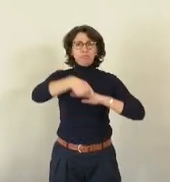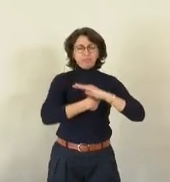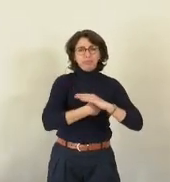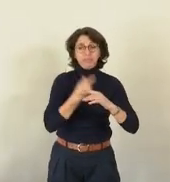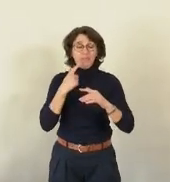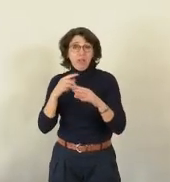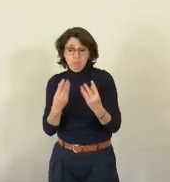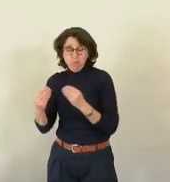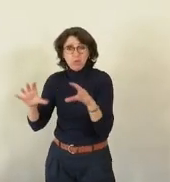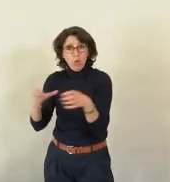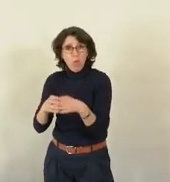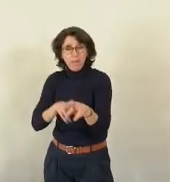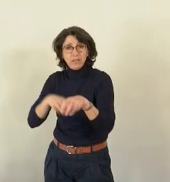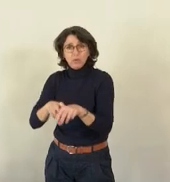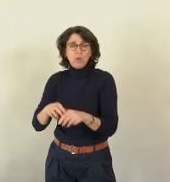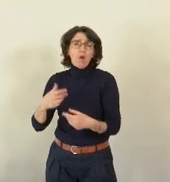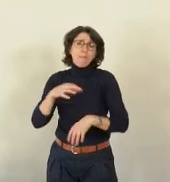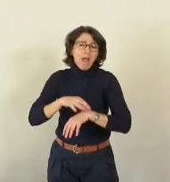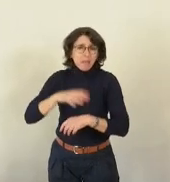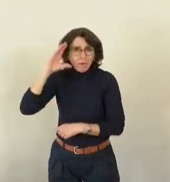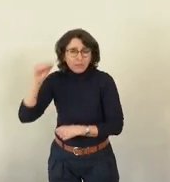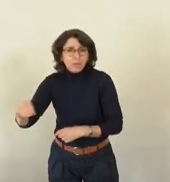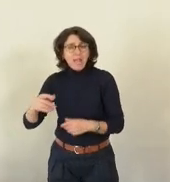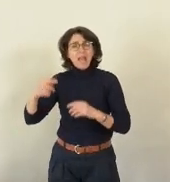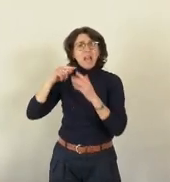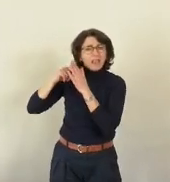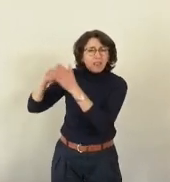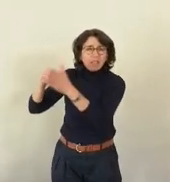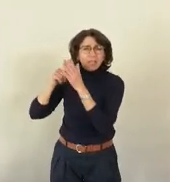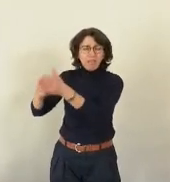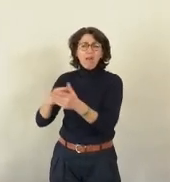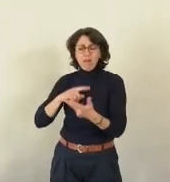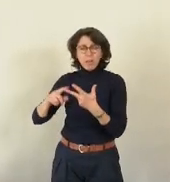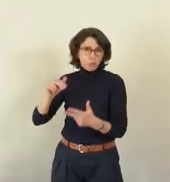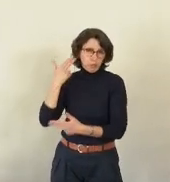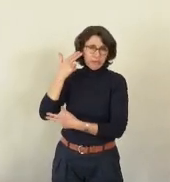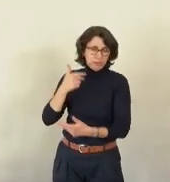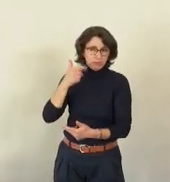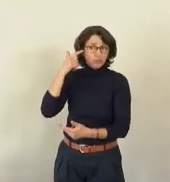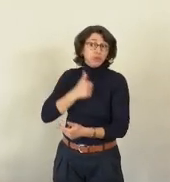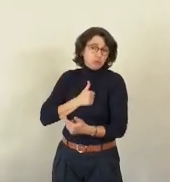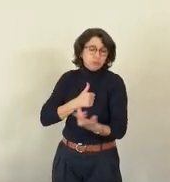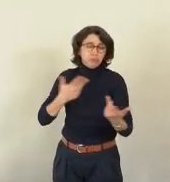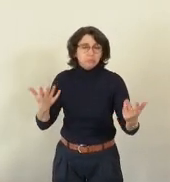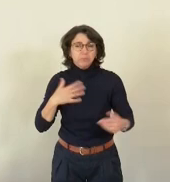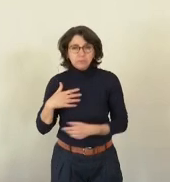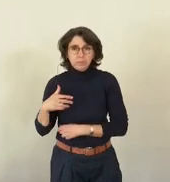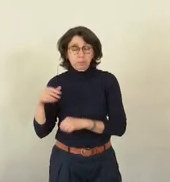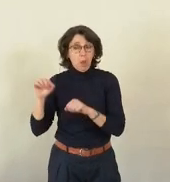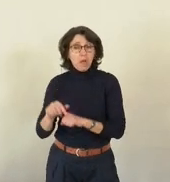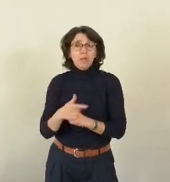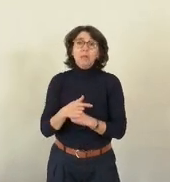surendettement et au suicide près de 400000 exploitants dont les produits seront captés par 315